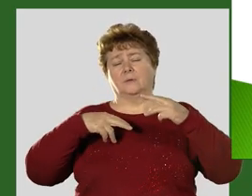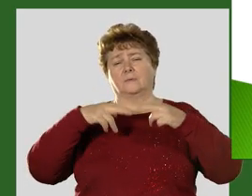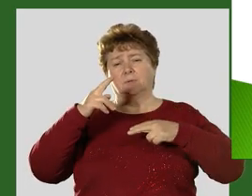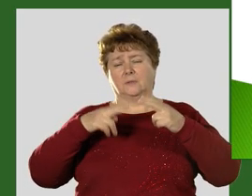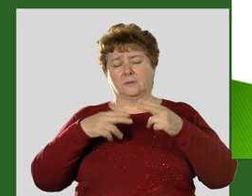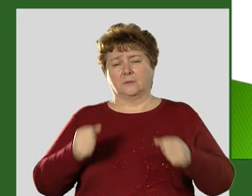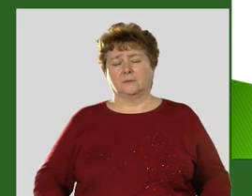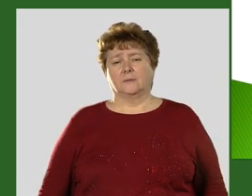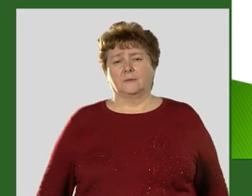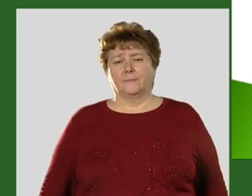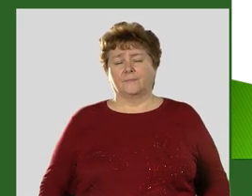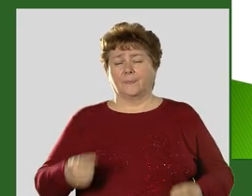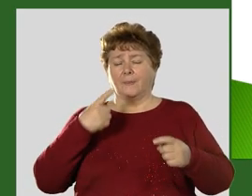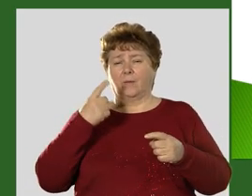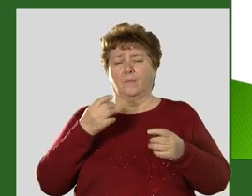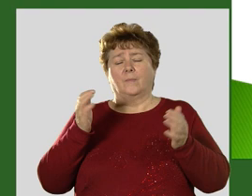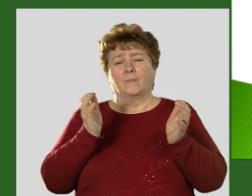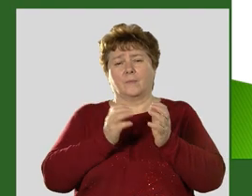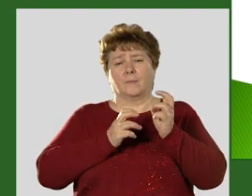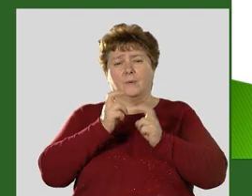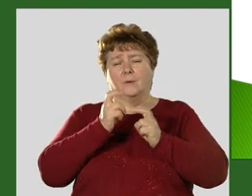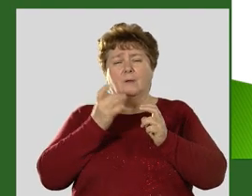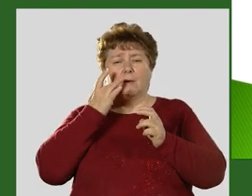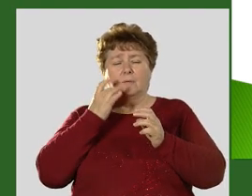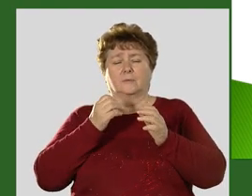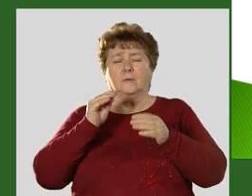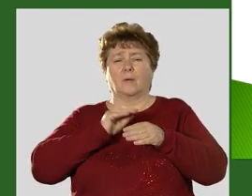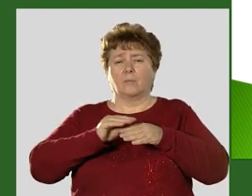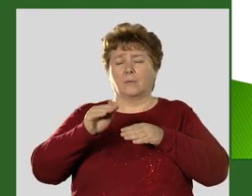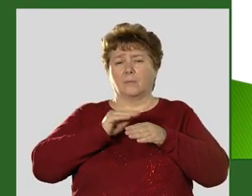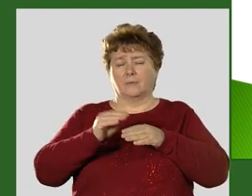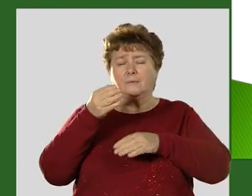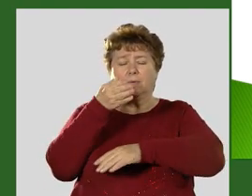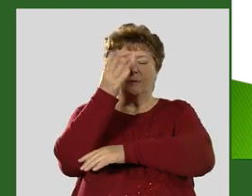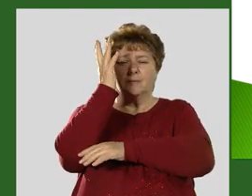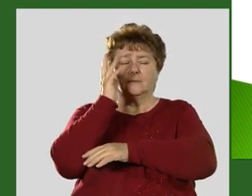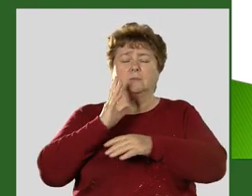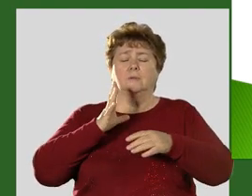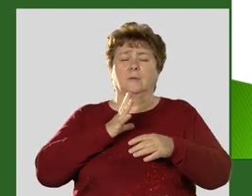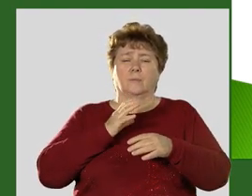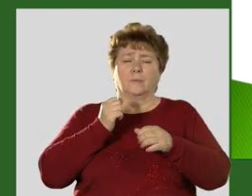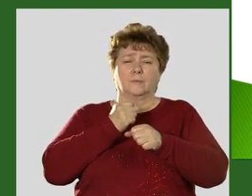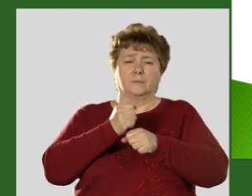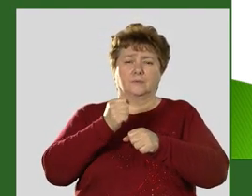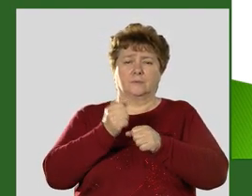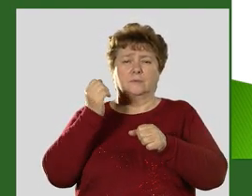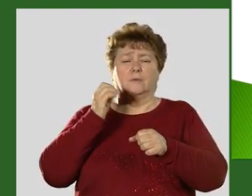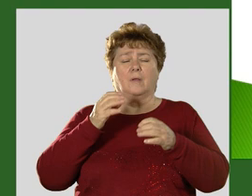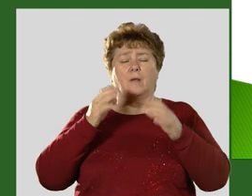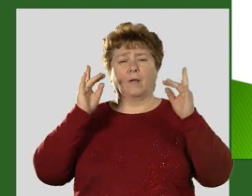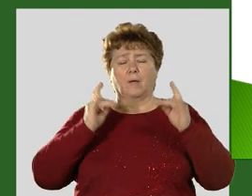строительстве. Первое небольшое предприятие, которое обрабатывало древесину и изготавливало